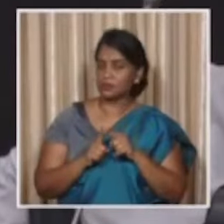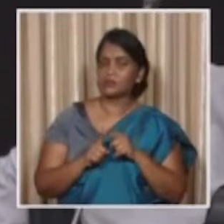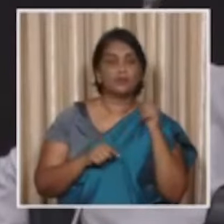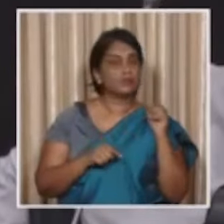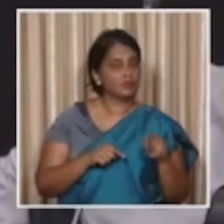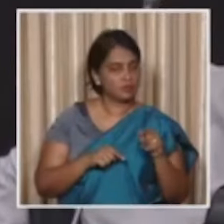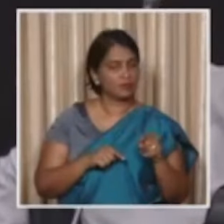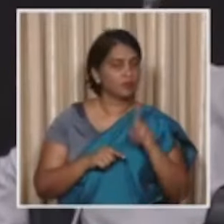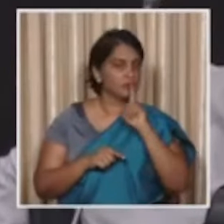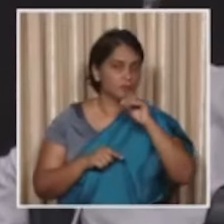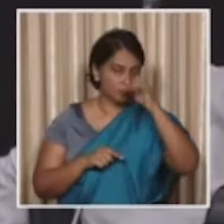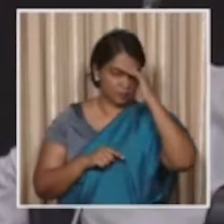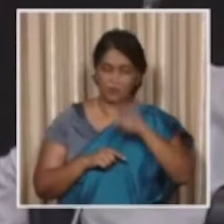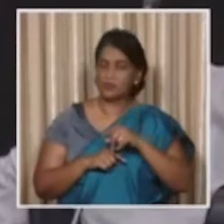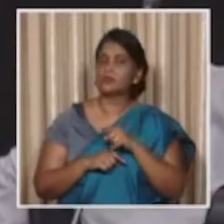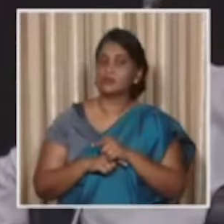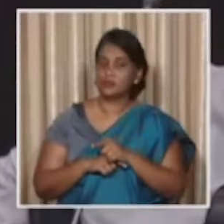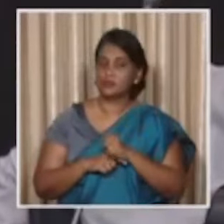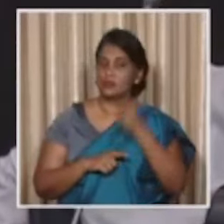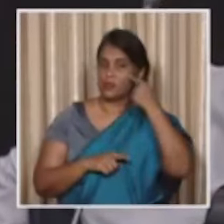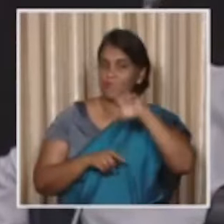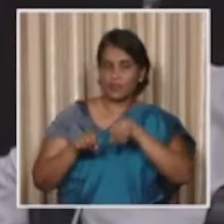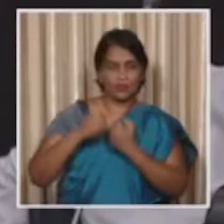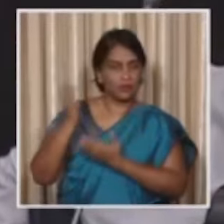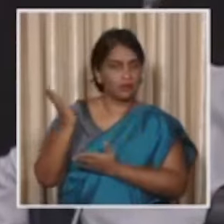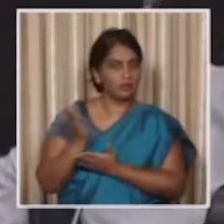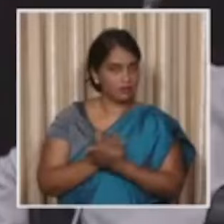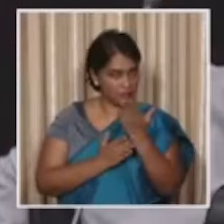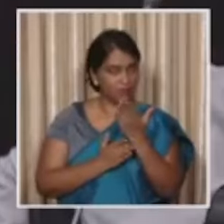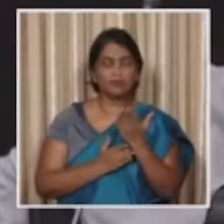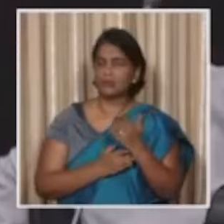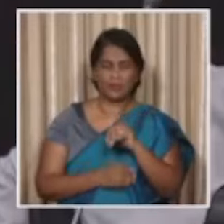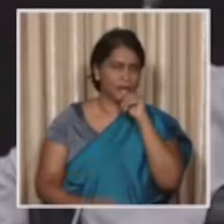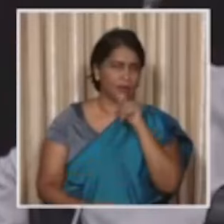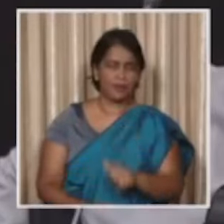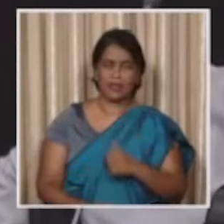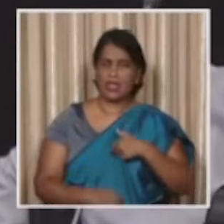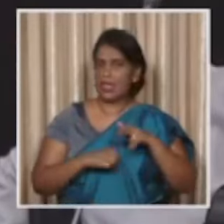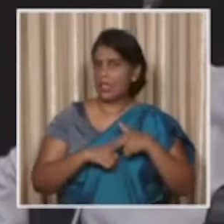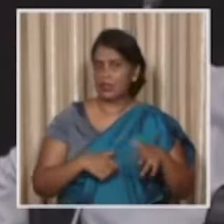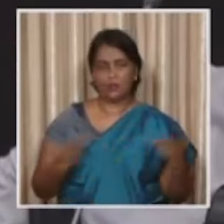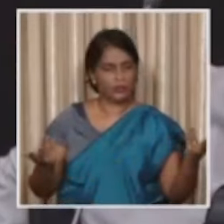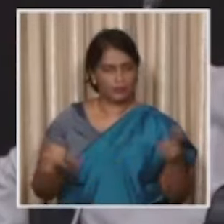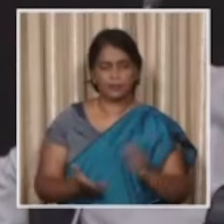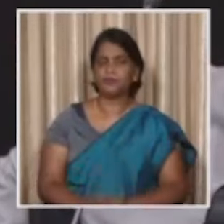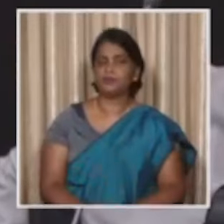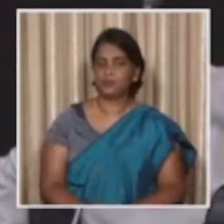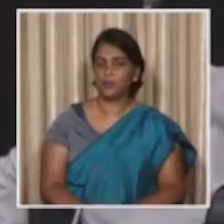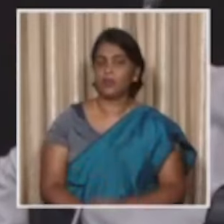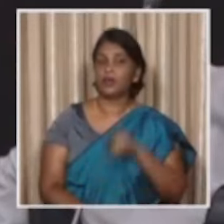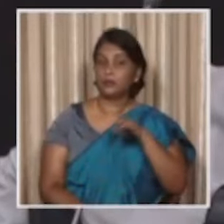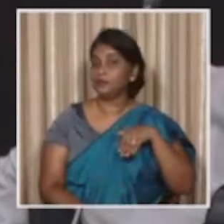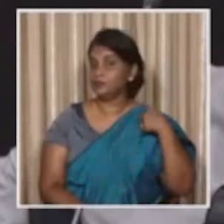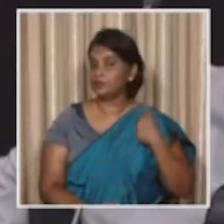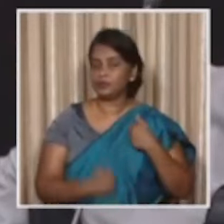මේ කතානායකතුමාට ගේන විශ්වාස මංගයක් ගේන්න කිසිම පදනමක් නැහැ මේ කාරණය සම්බන්ධව ගත්තොත්. ඒකට